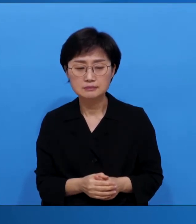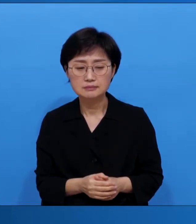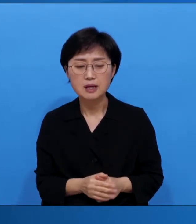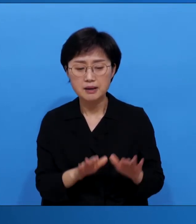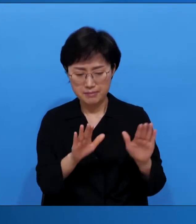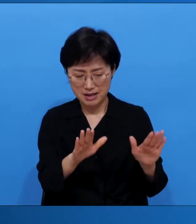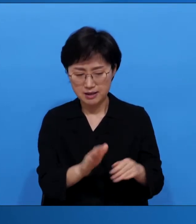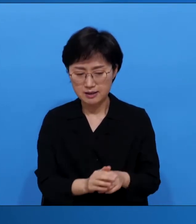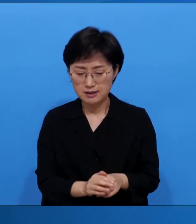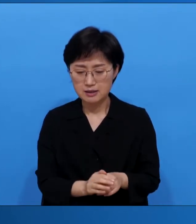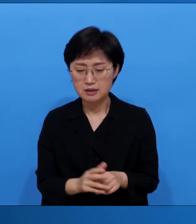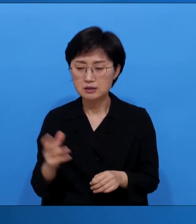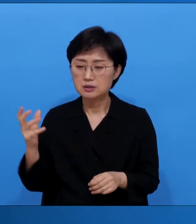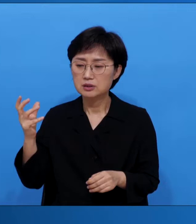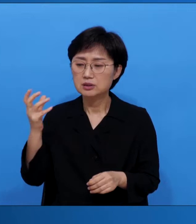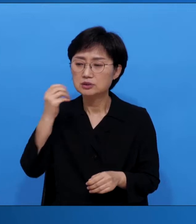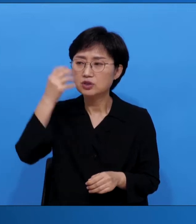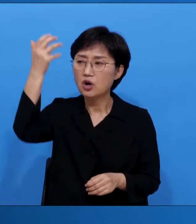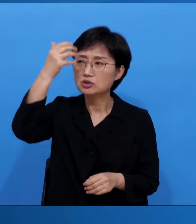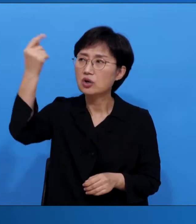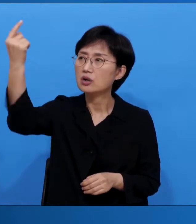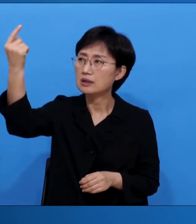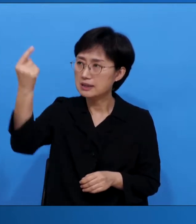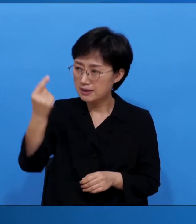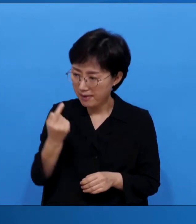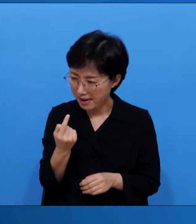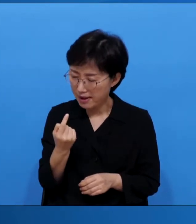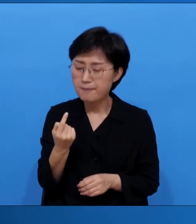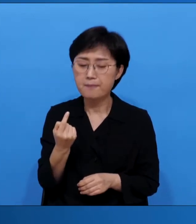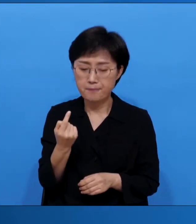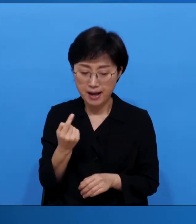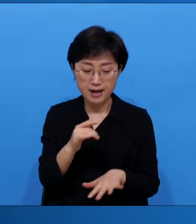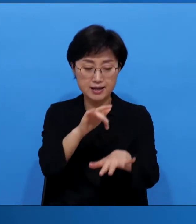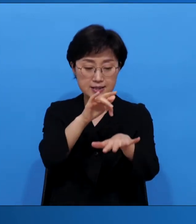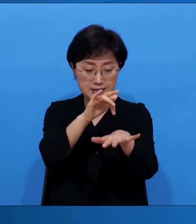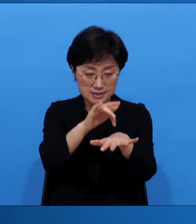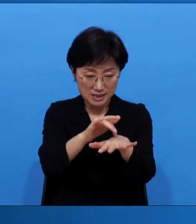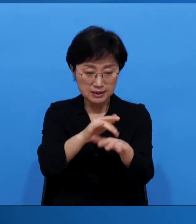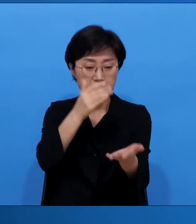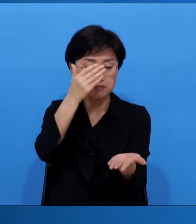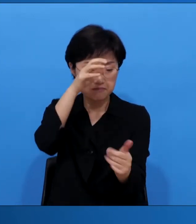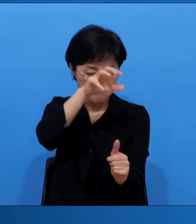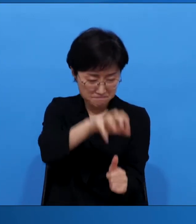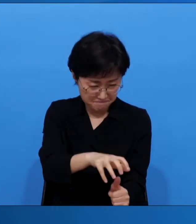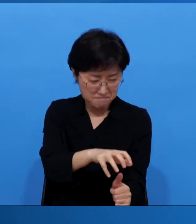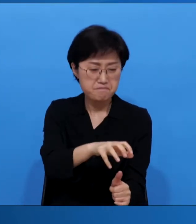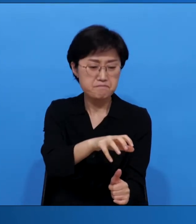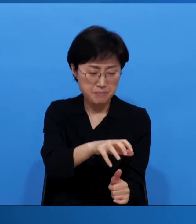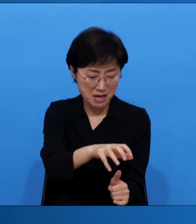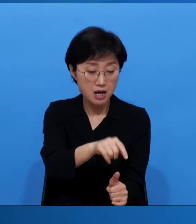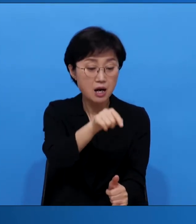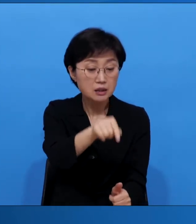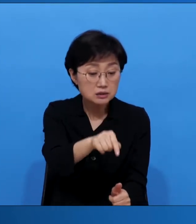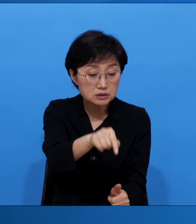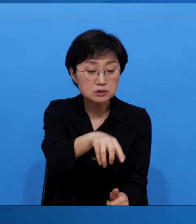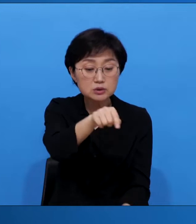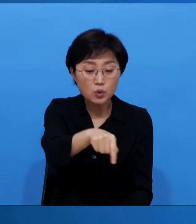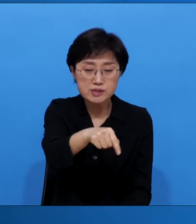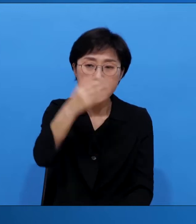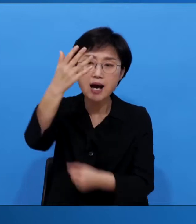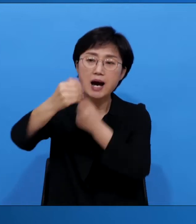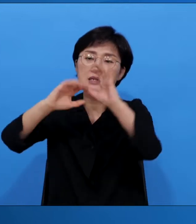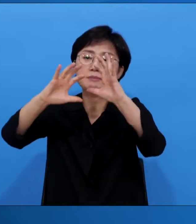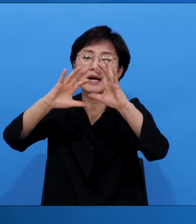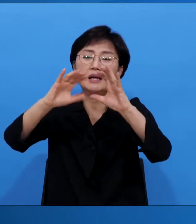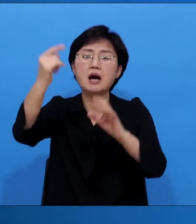임하고 사단이 결박되면 하나님 나라 임하였느니라. But if it is by the Spirit of God that I cast out demons,